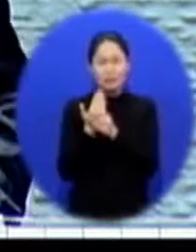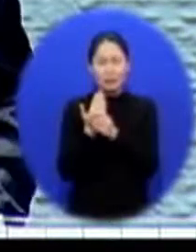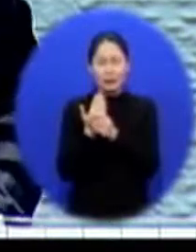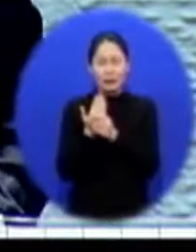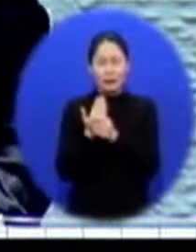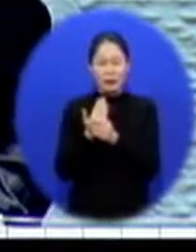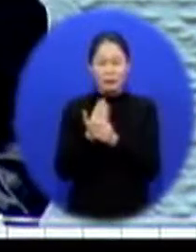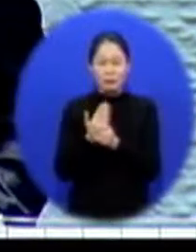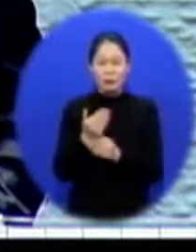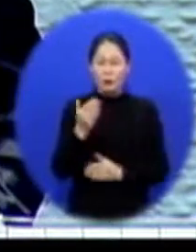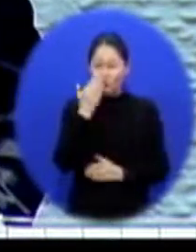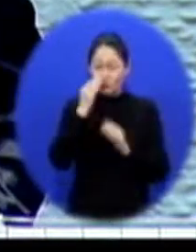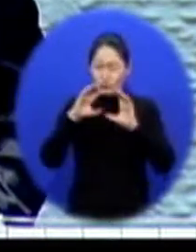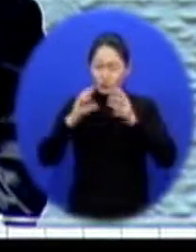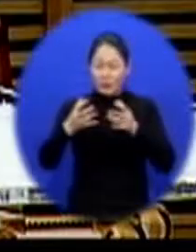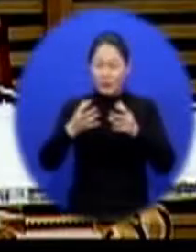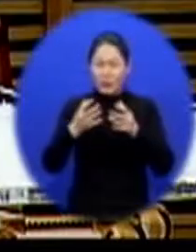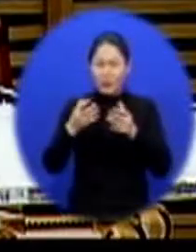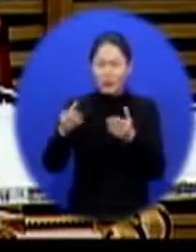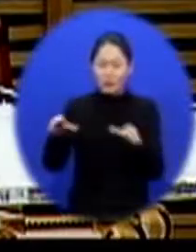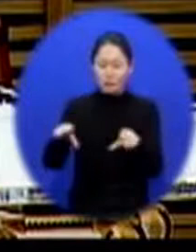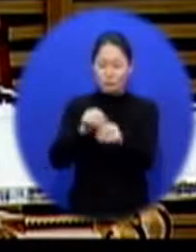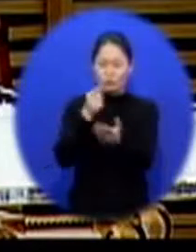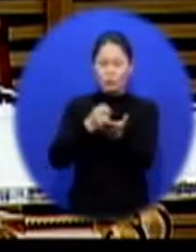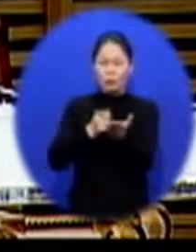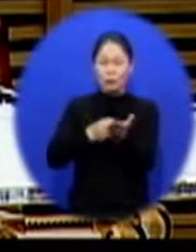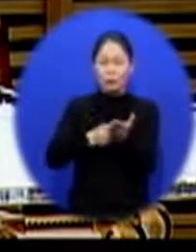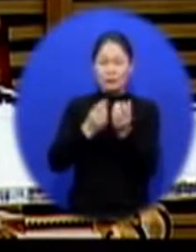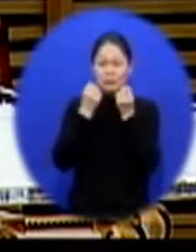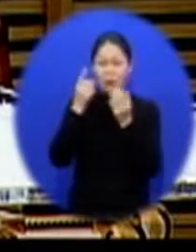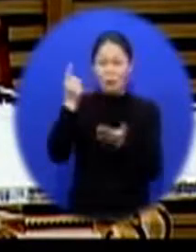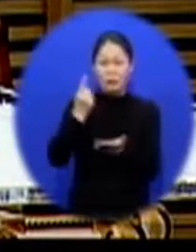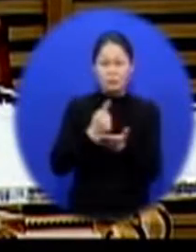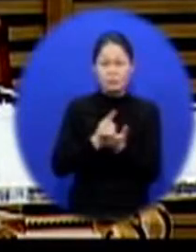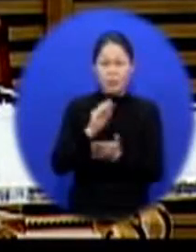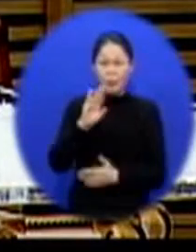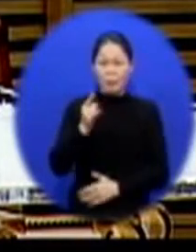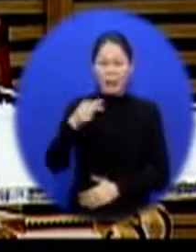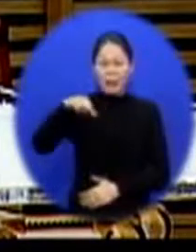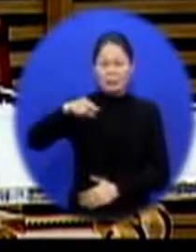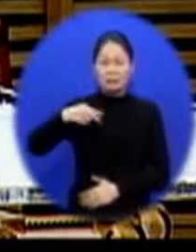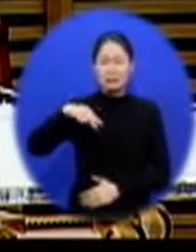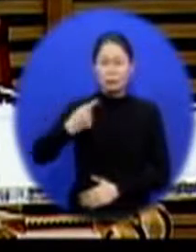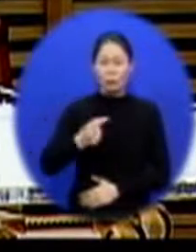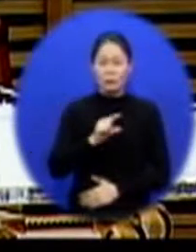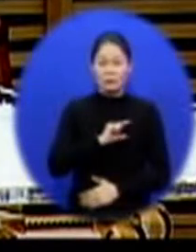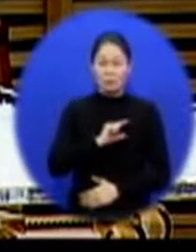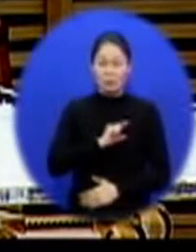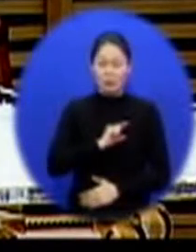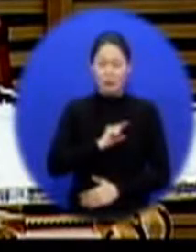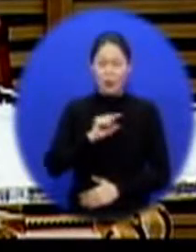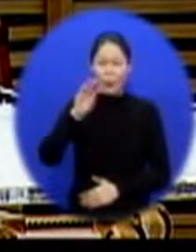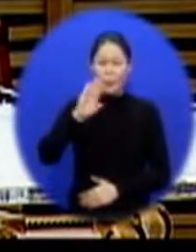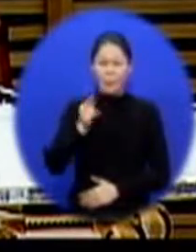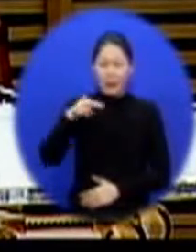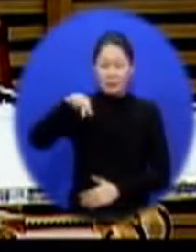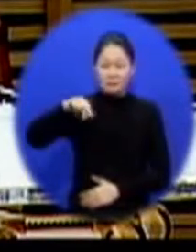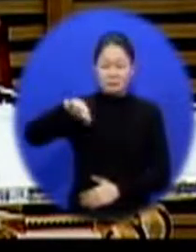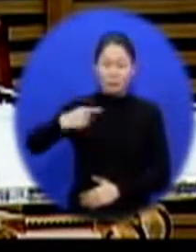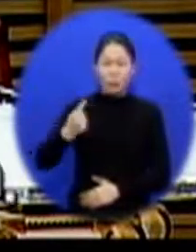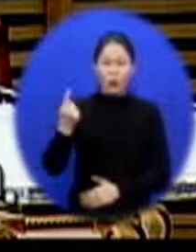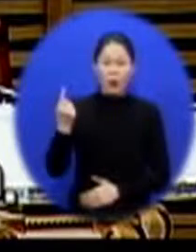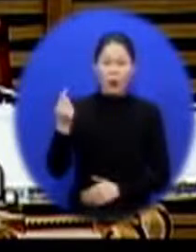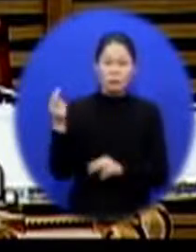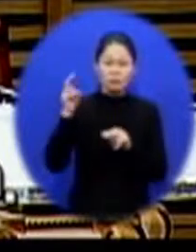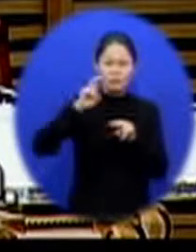유대 총독이 새로 왔습니다 s 듯 나는 총독 인데 이 베스 도가 부임하면서 유대인들과